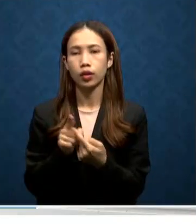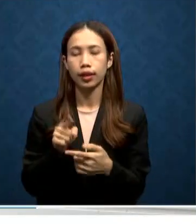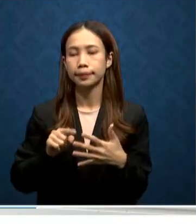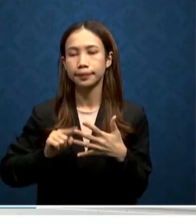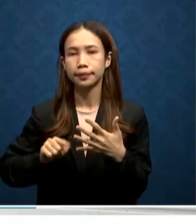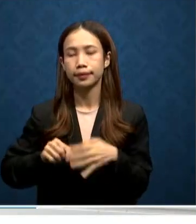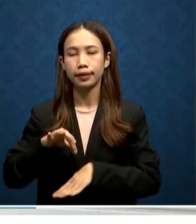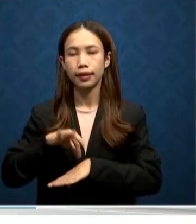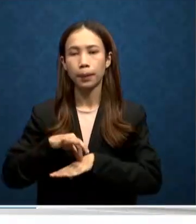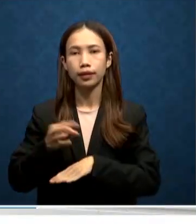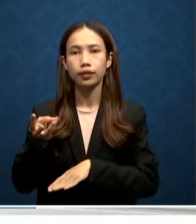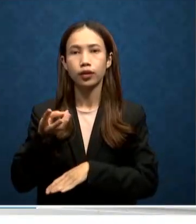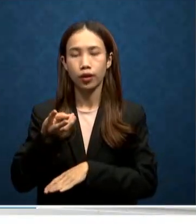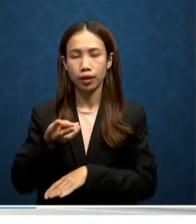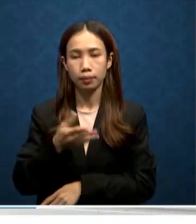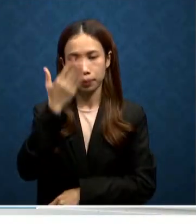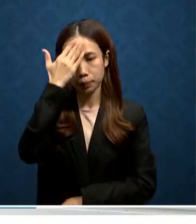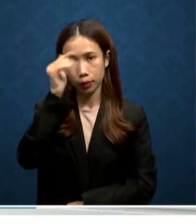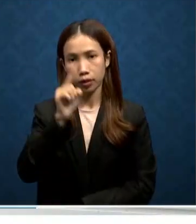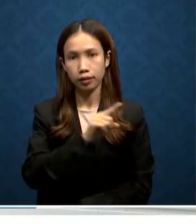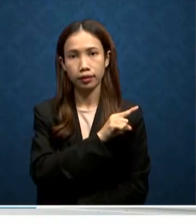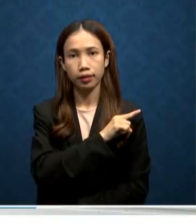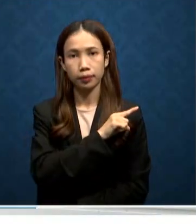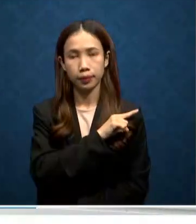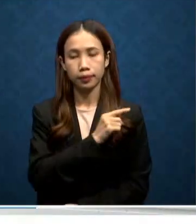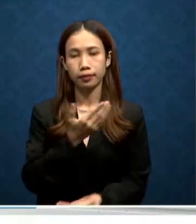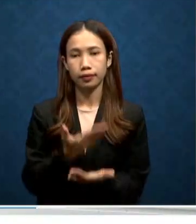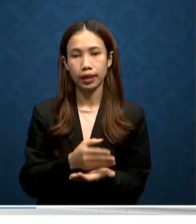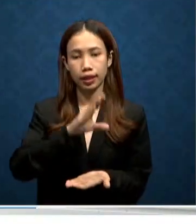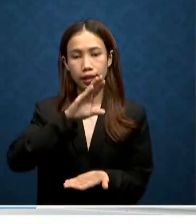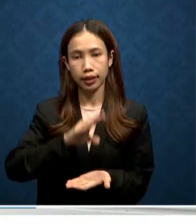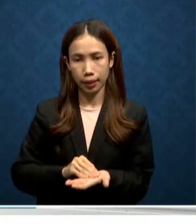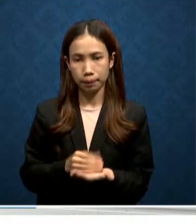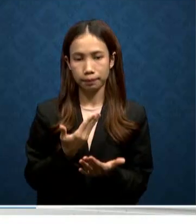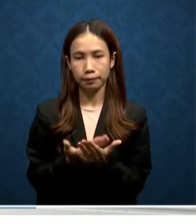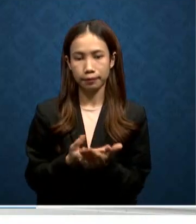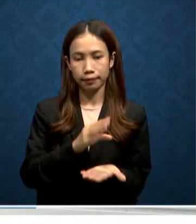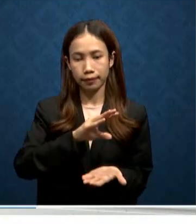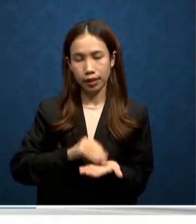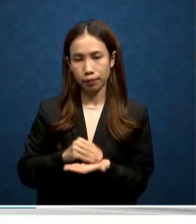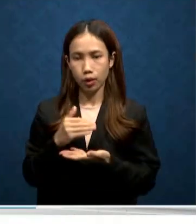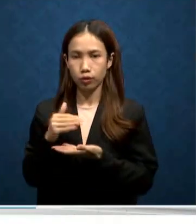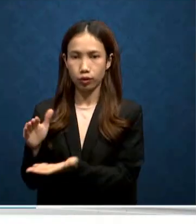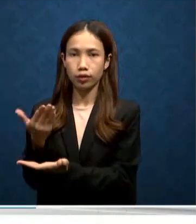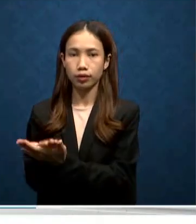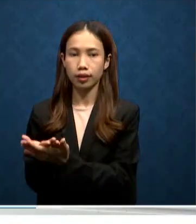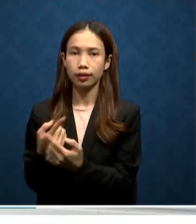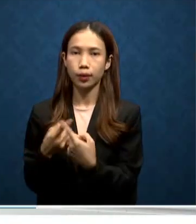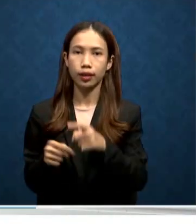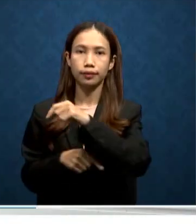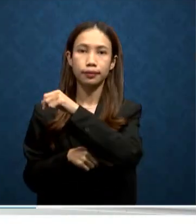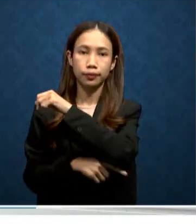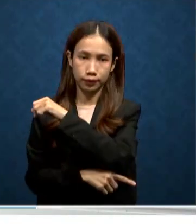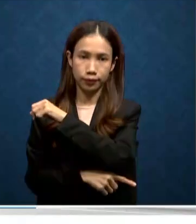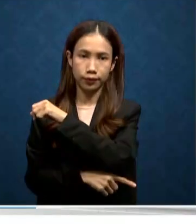ๆโดยเขามีหน้าที่ในการเก็บรักษาเงินแล้วก็ส่งเงินแต่ก็ทำการทุจริตนะครับ